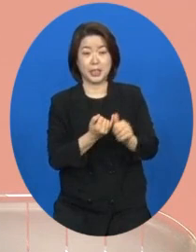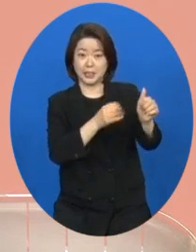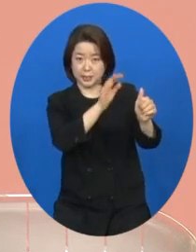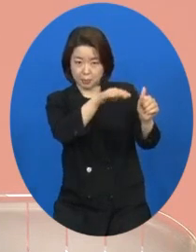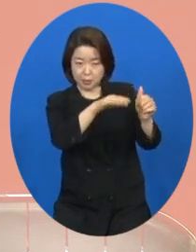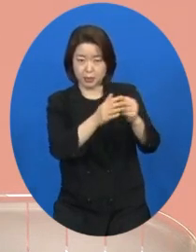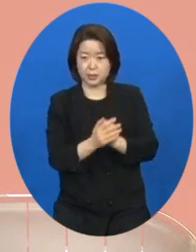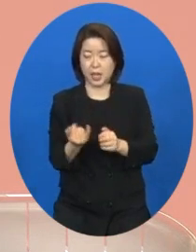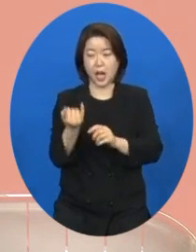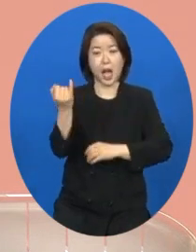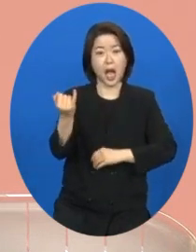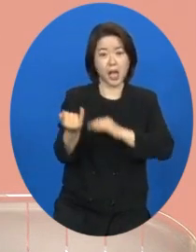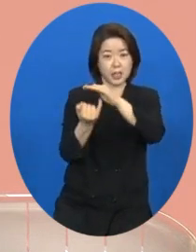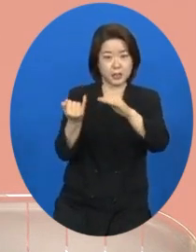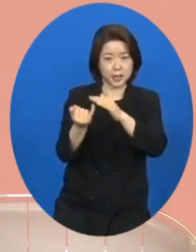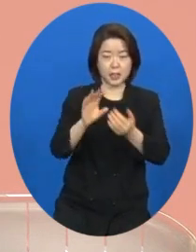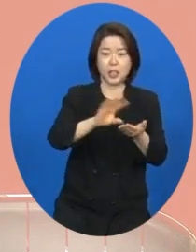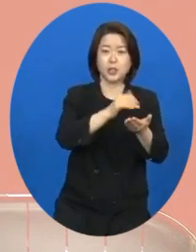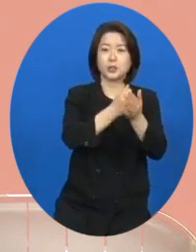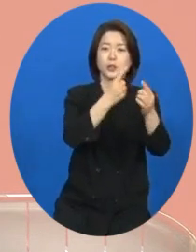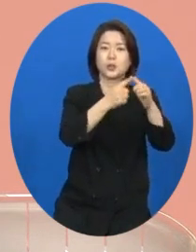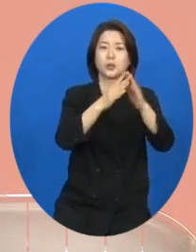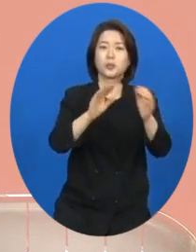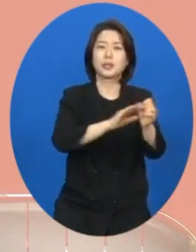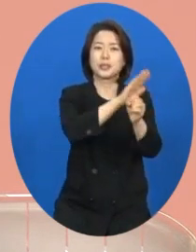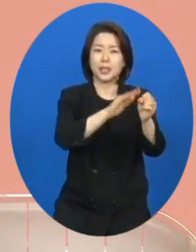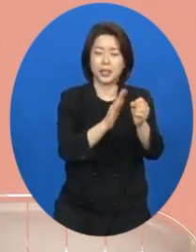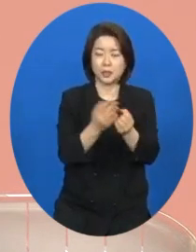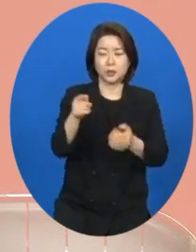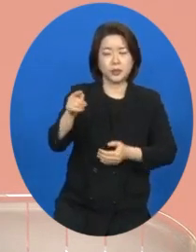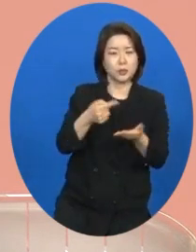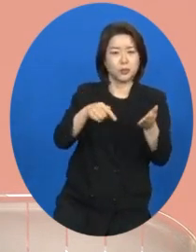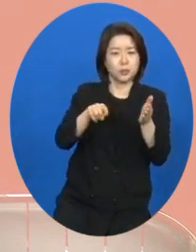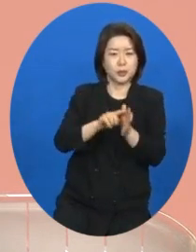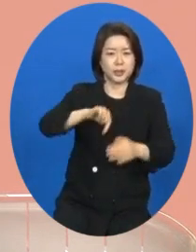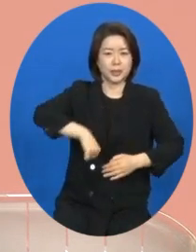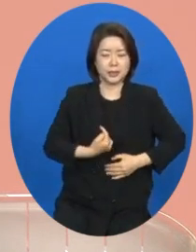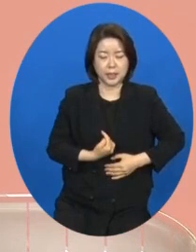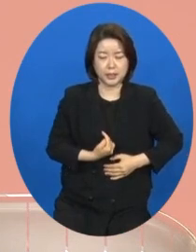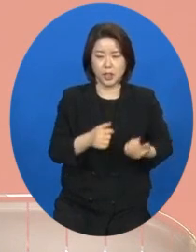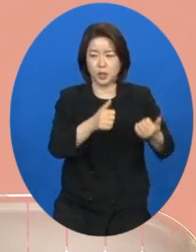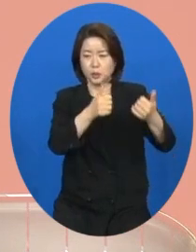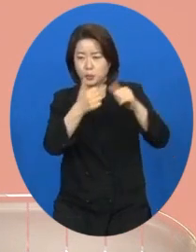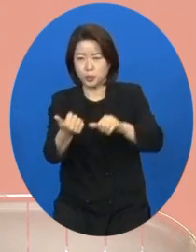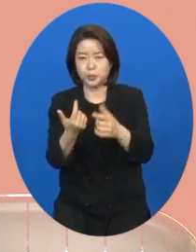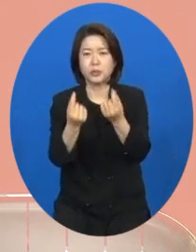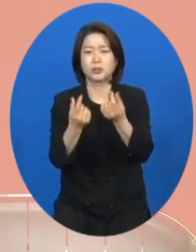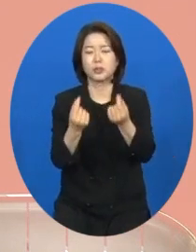사랑하기를 그리스도께서 교회를 사랑하시고 위하여 자신을 주신 같이 하라.